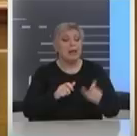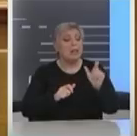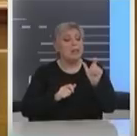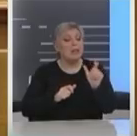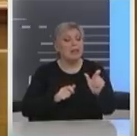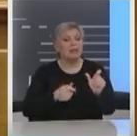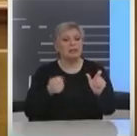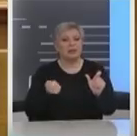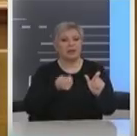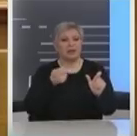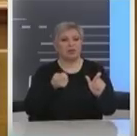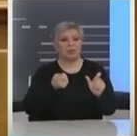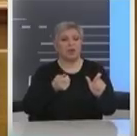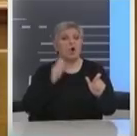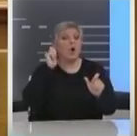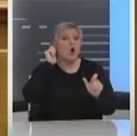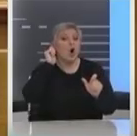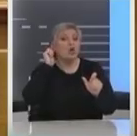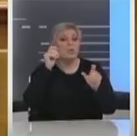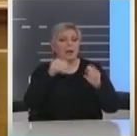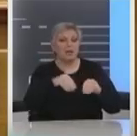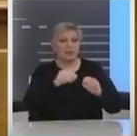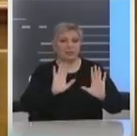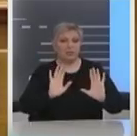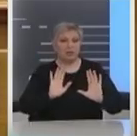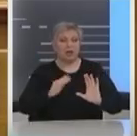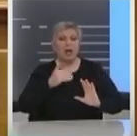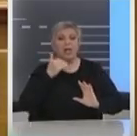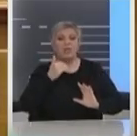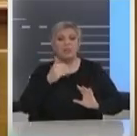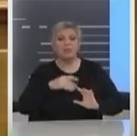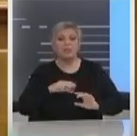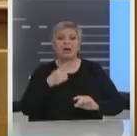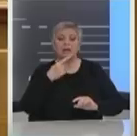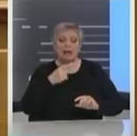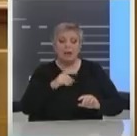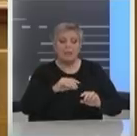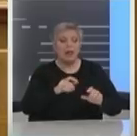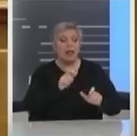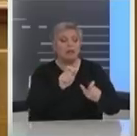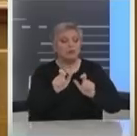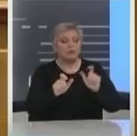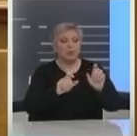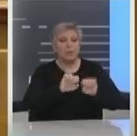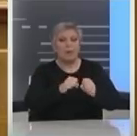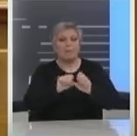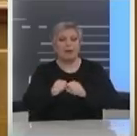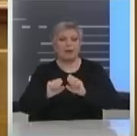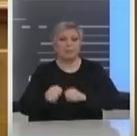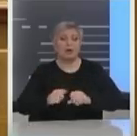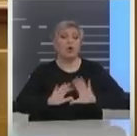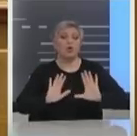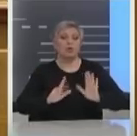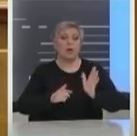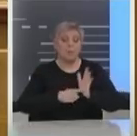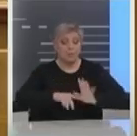γίνει αποδεκτή καμία αποσπασματική λύση που δεν αντιμετωπίζει το ζήτημα στην ολότητά του. Και δεν αναφέρομαι